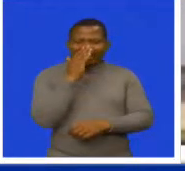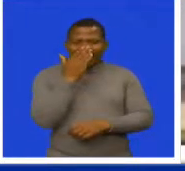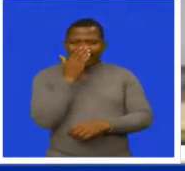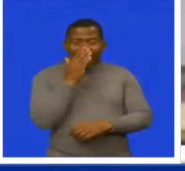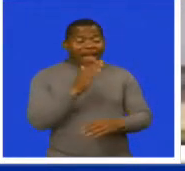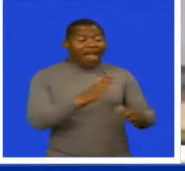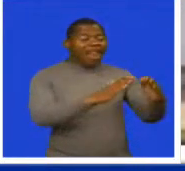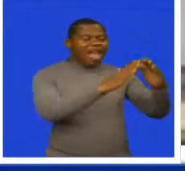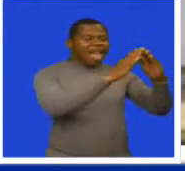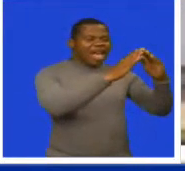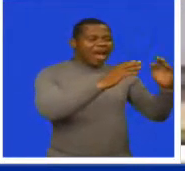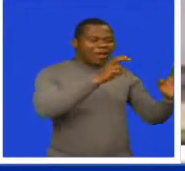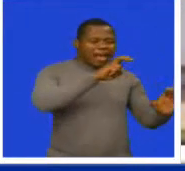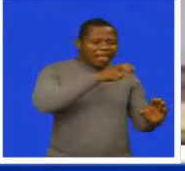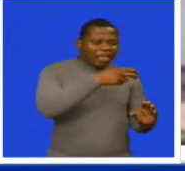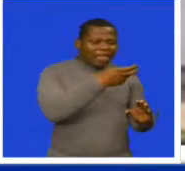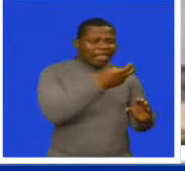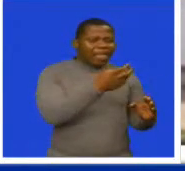basenkantolo yesimunye.